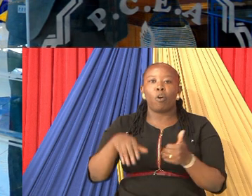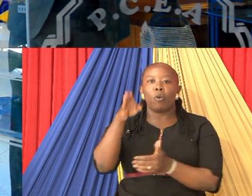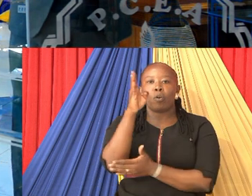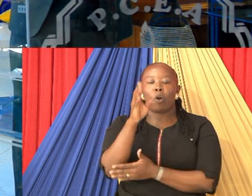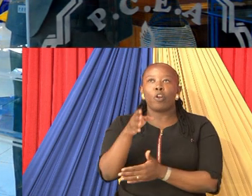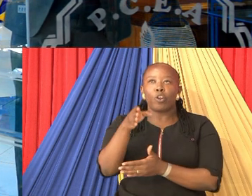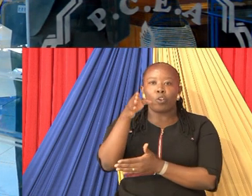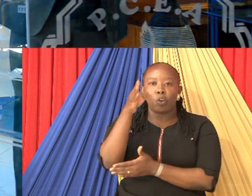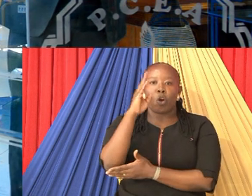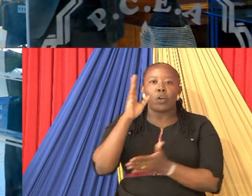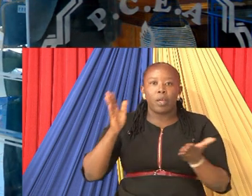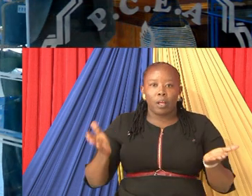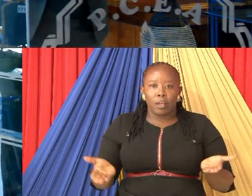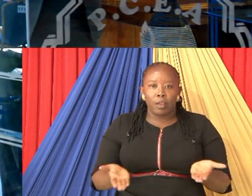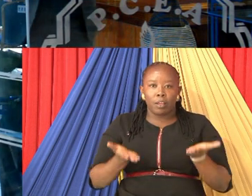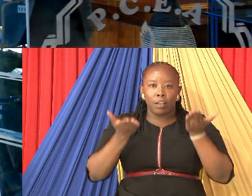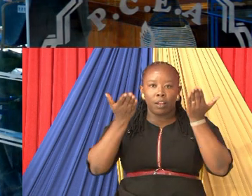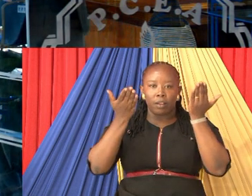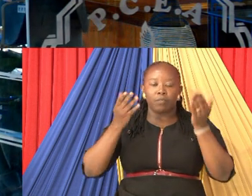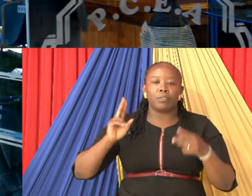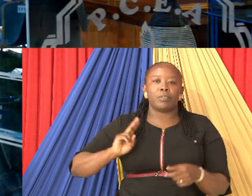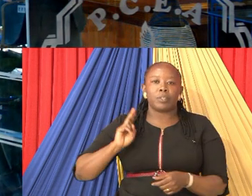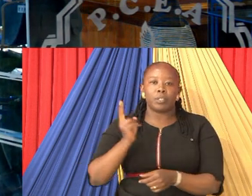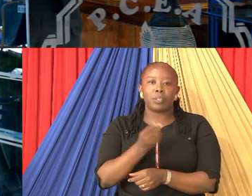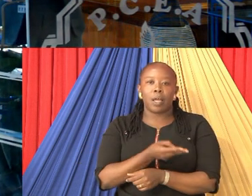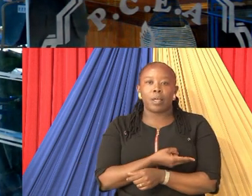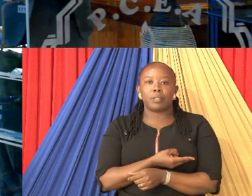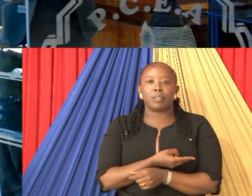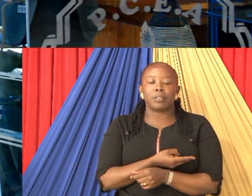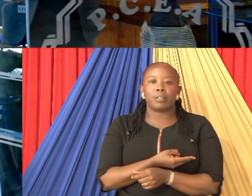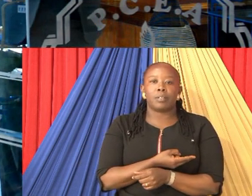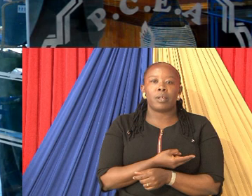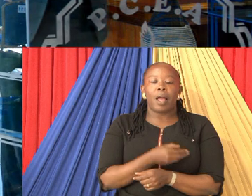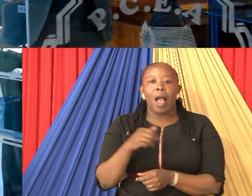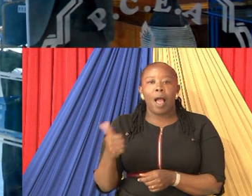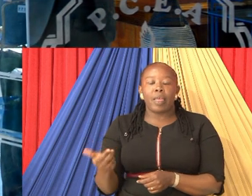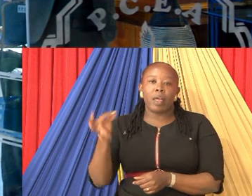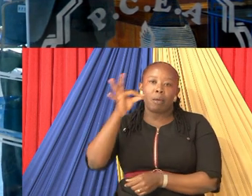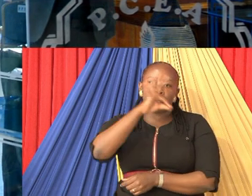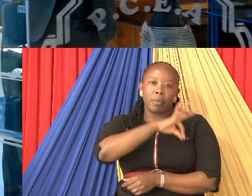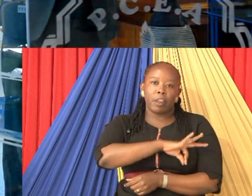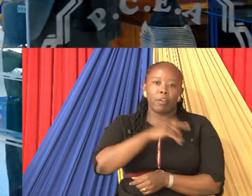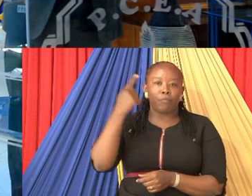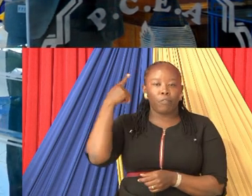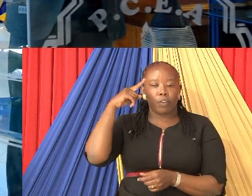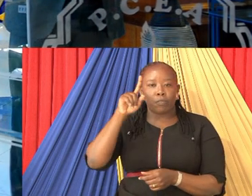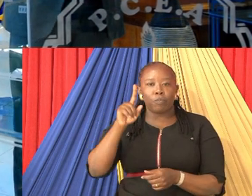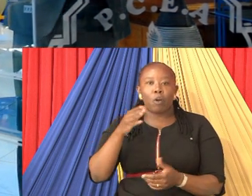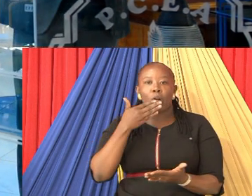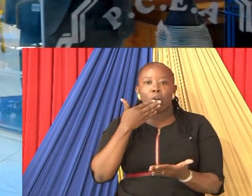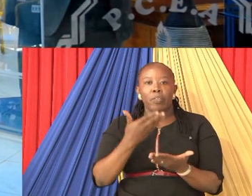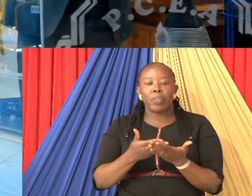God and he will lift us up. Benefit nyingine ama faida nyingine ya kumshukuru Mungu ni